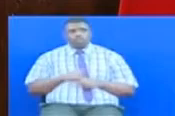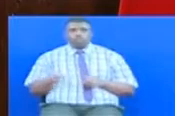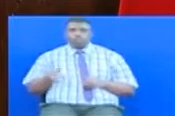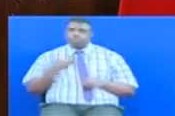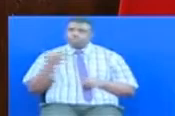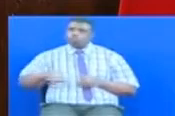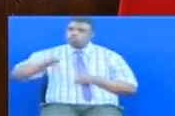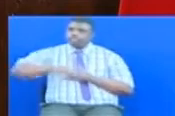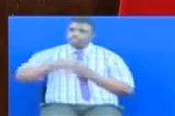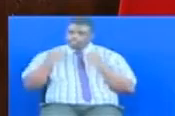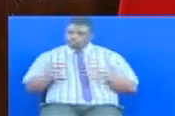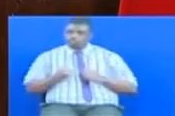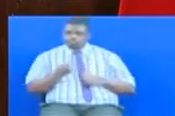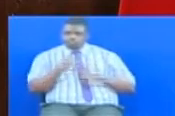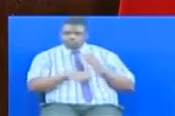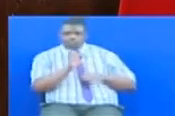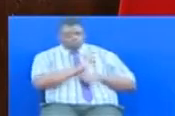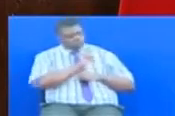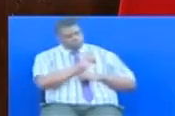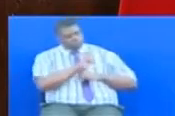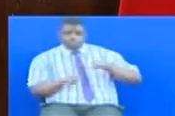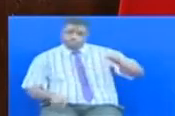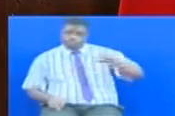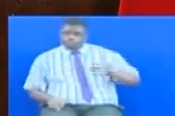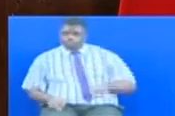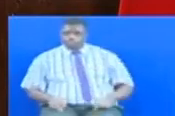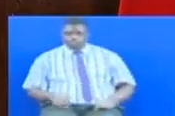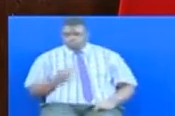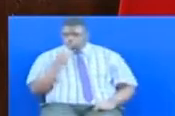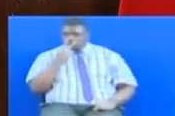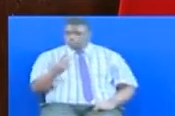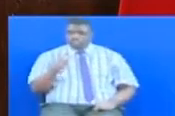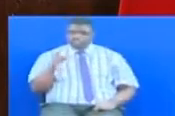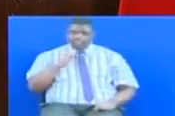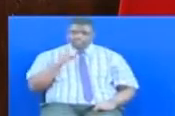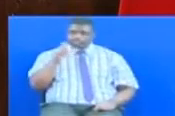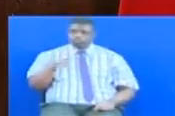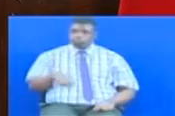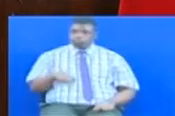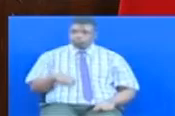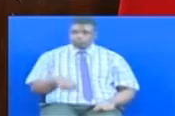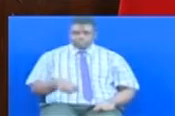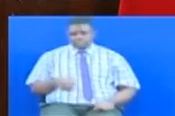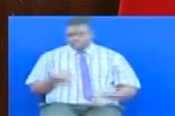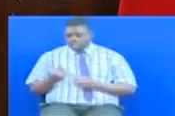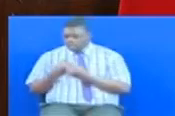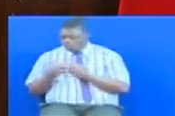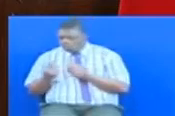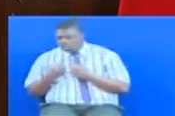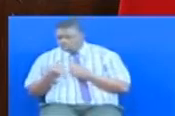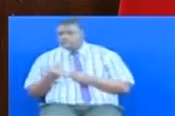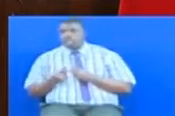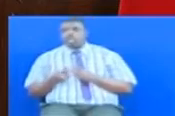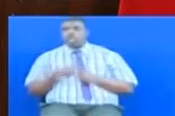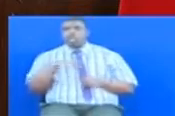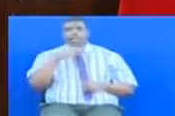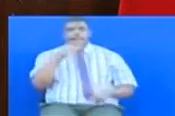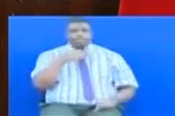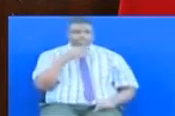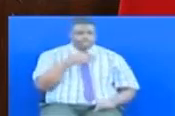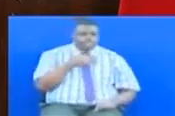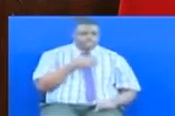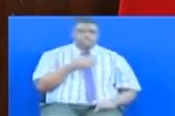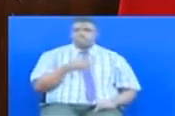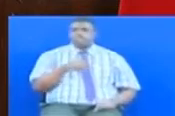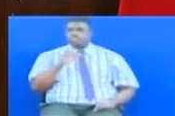kuongeza nguvu katika swala zima la usimamizi. Na ndio maana utaona kila anayesimama kuongelea anazungumzia habari ya taarifa